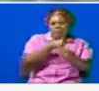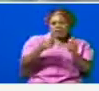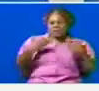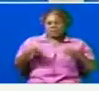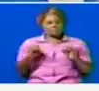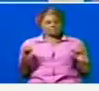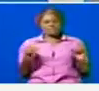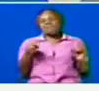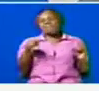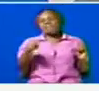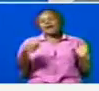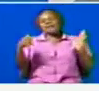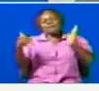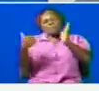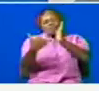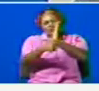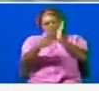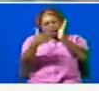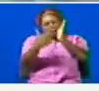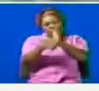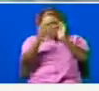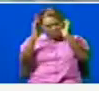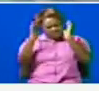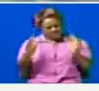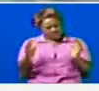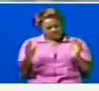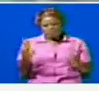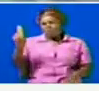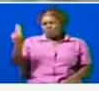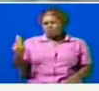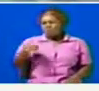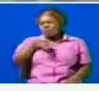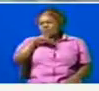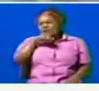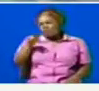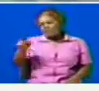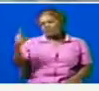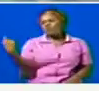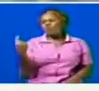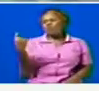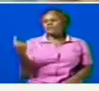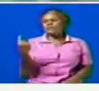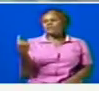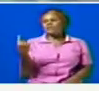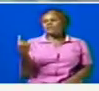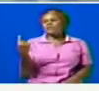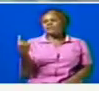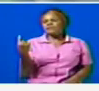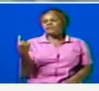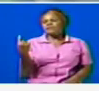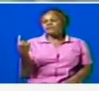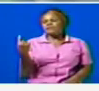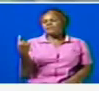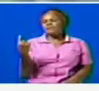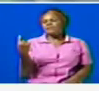Na hili ndilo tatizo kubwa, ndilo tunasema lazima Uhuru Kenyatta na Raila Odinga peke yao waweke hawa watu pamoja